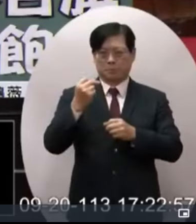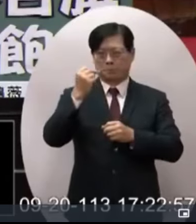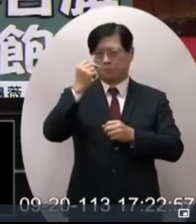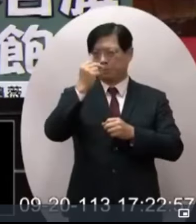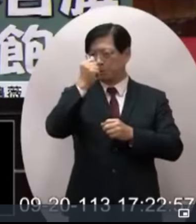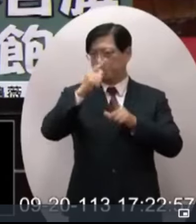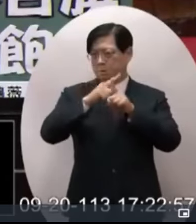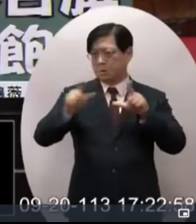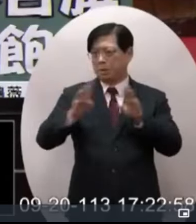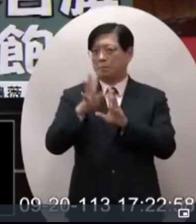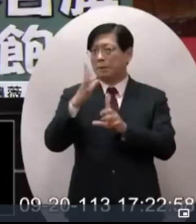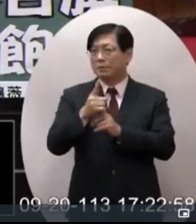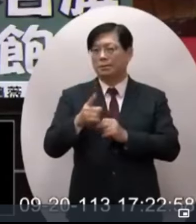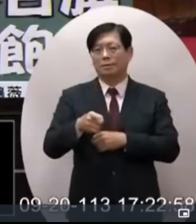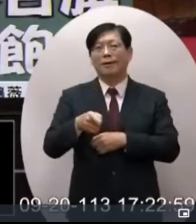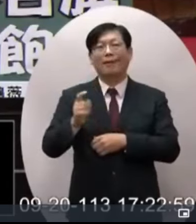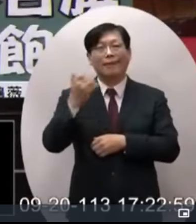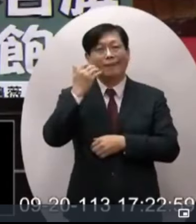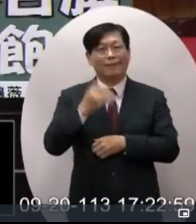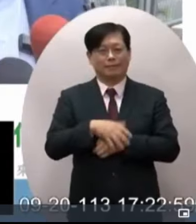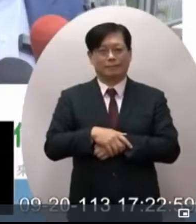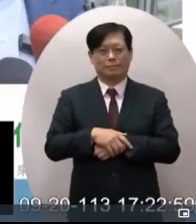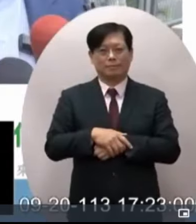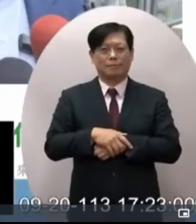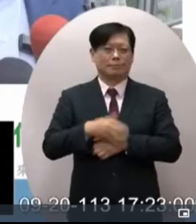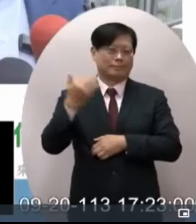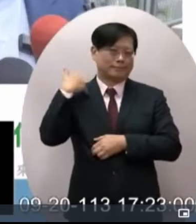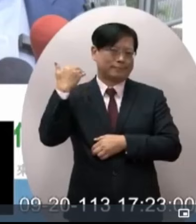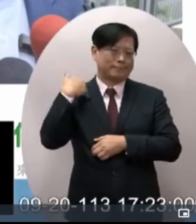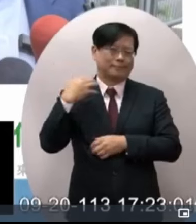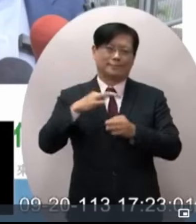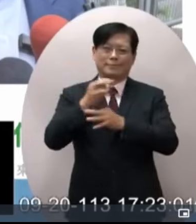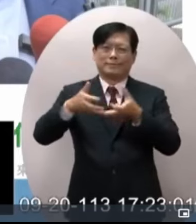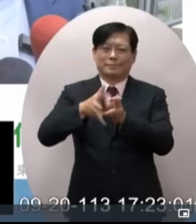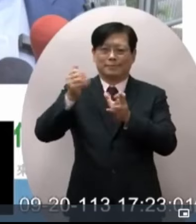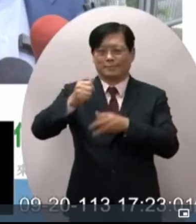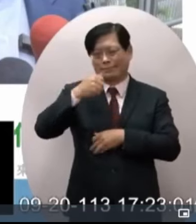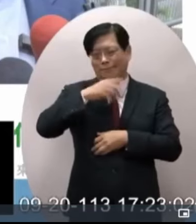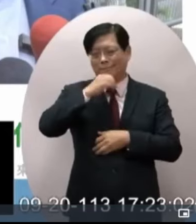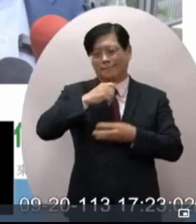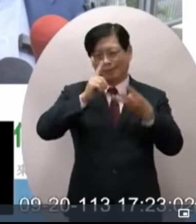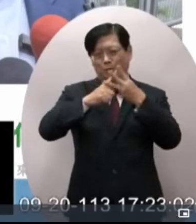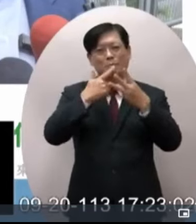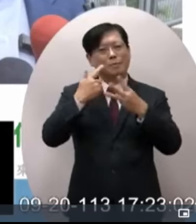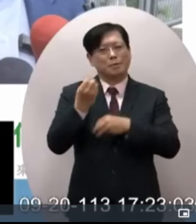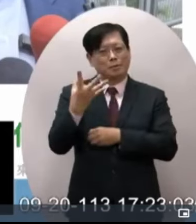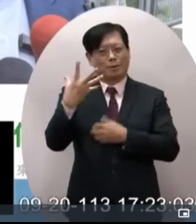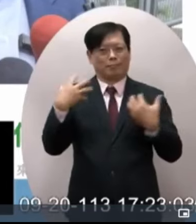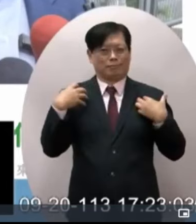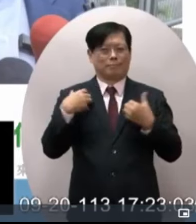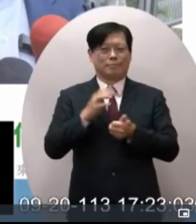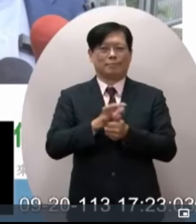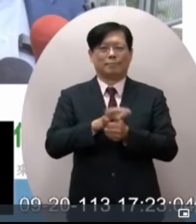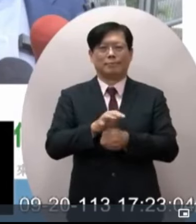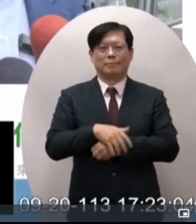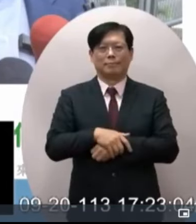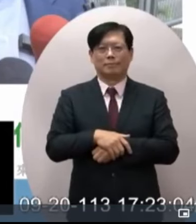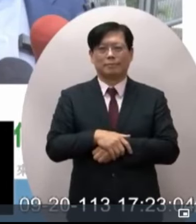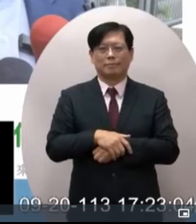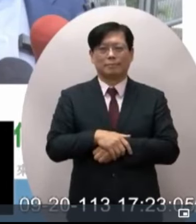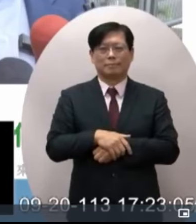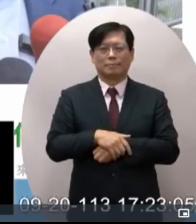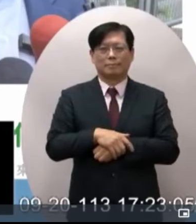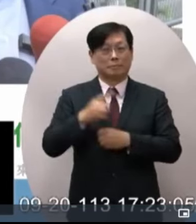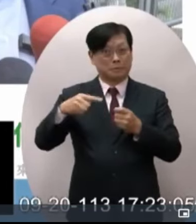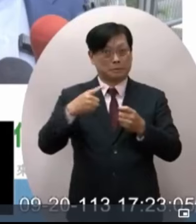门神，好，就是我们的前经济部长王美花部长，年薪1500万，